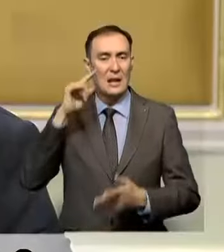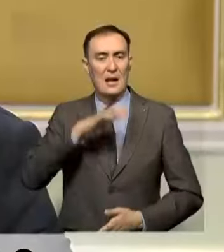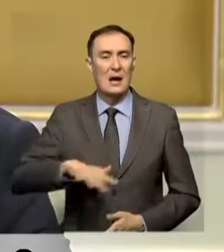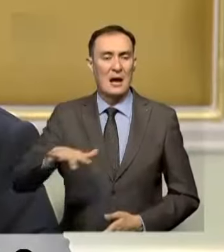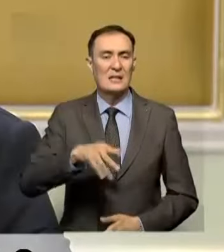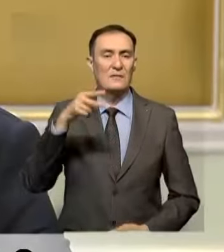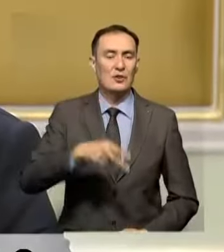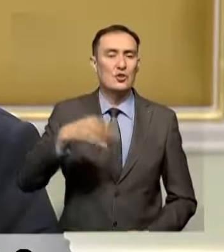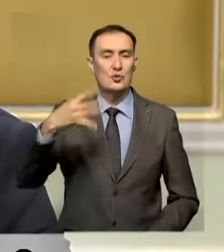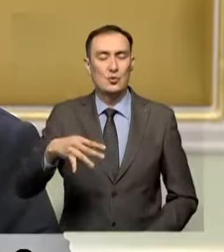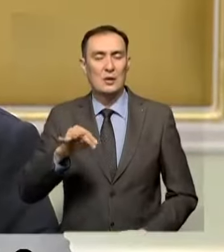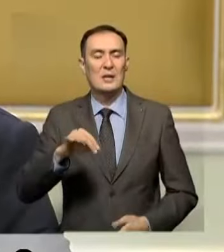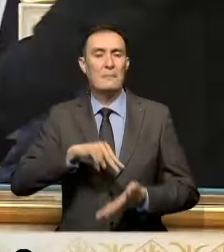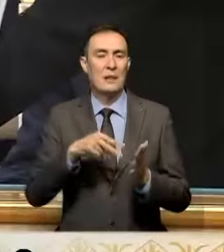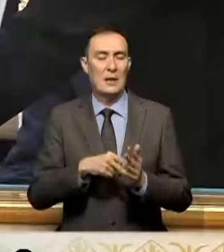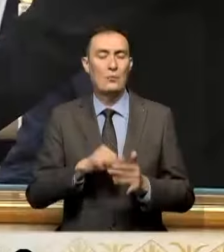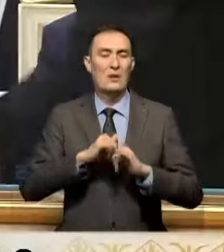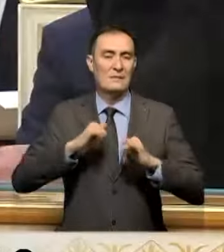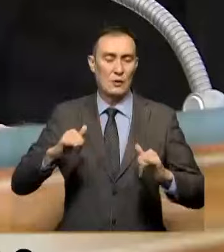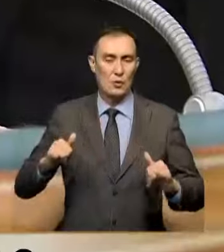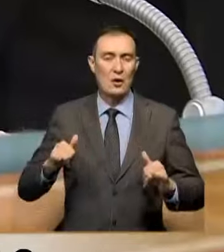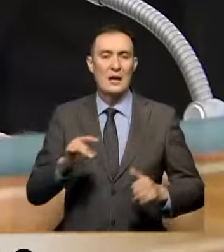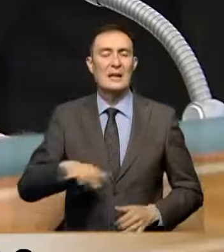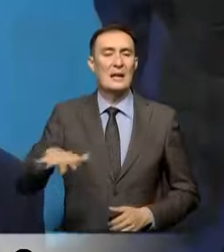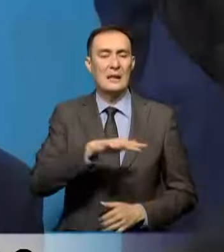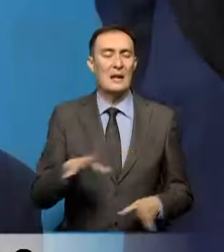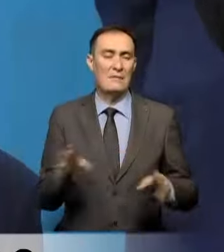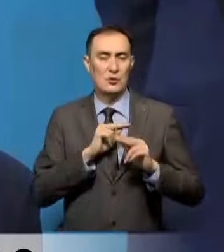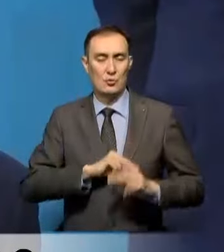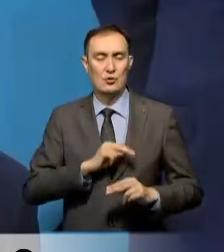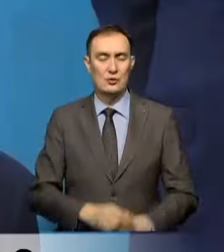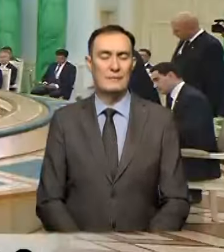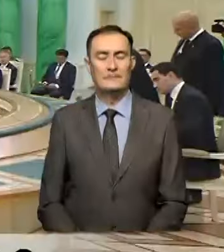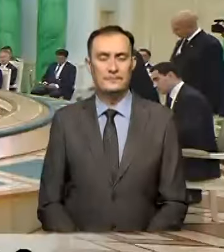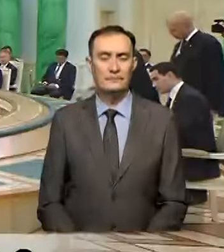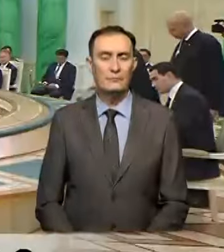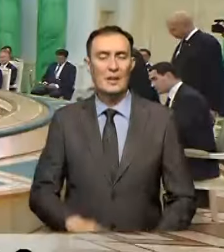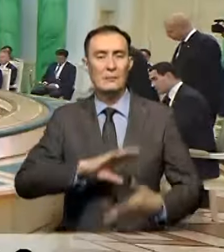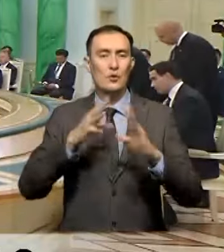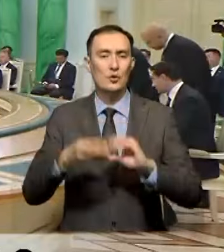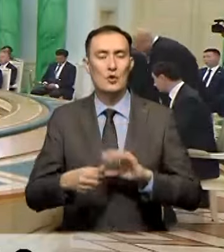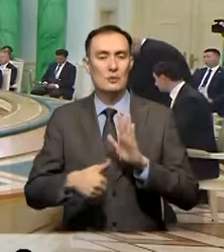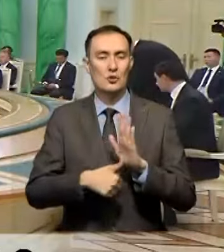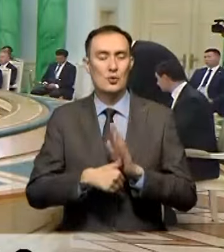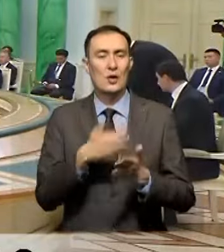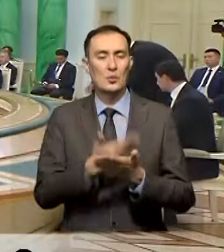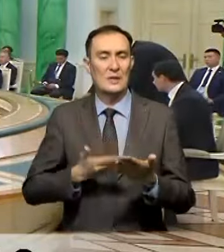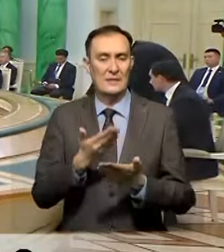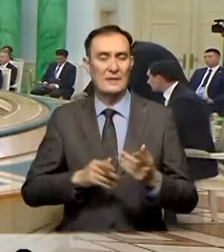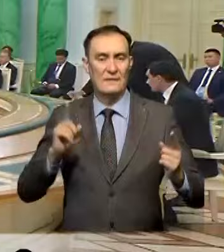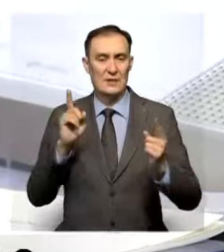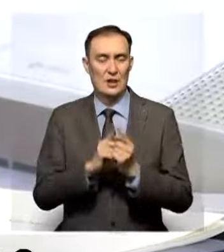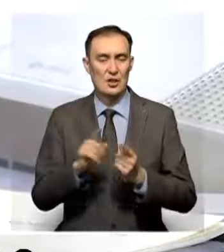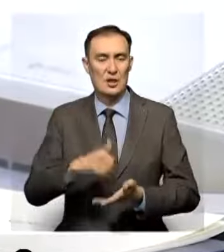Азия 2040» и дорожная карта по развитию регионального сотрудничества. По итогам 6-й консультативной